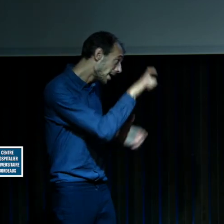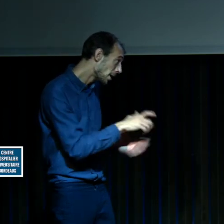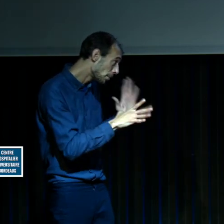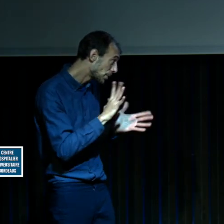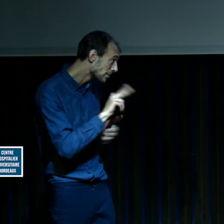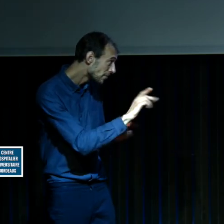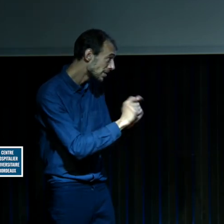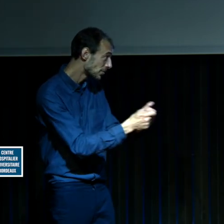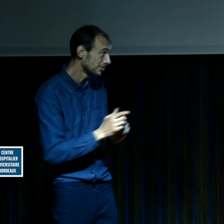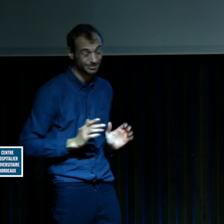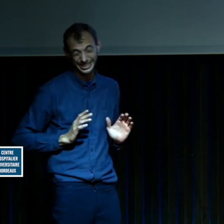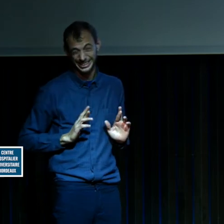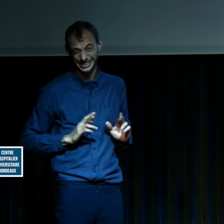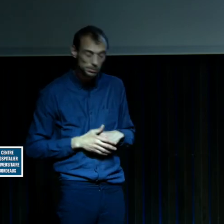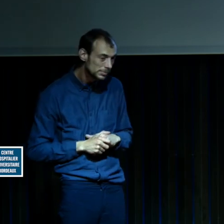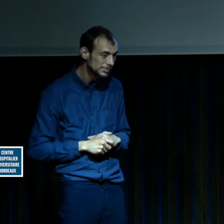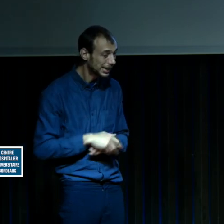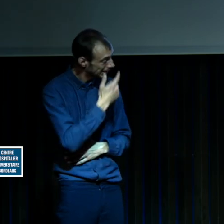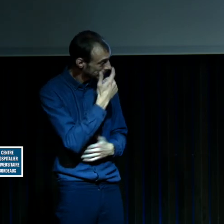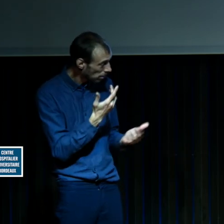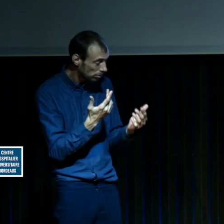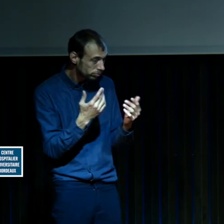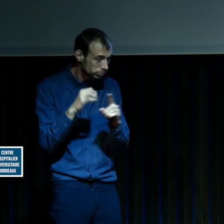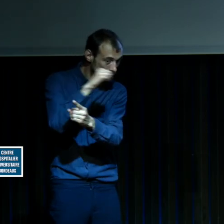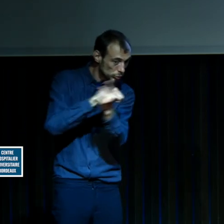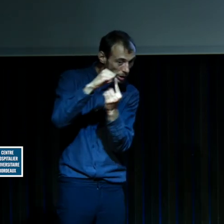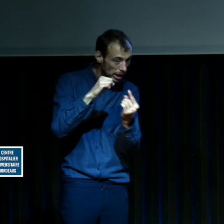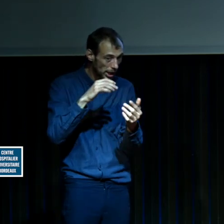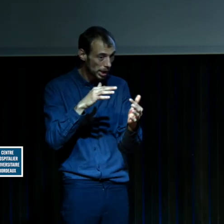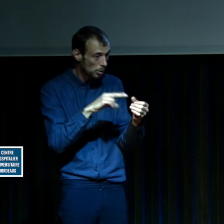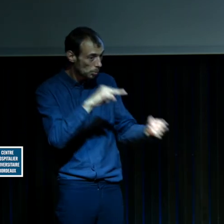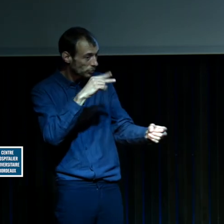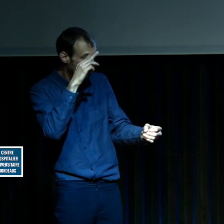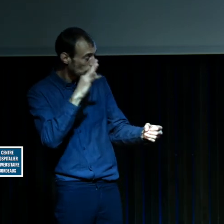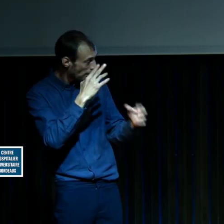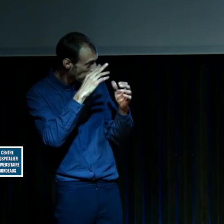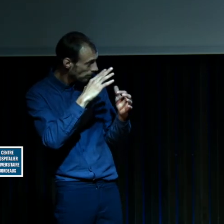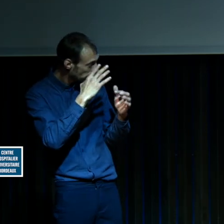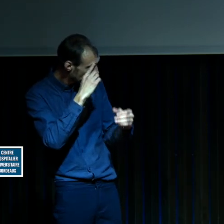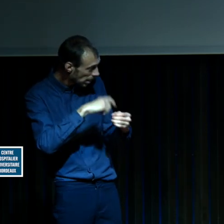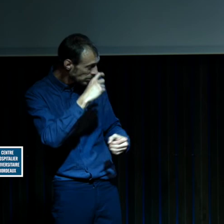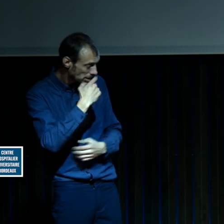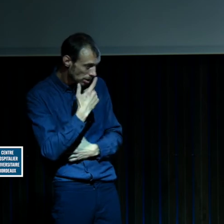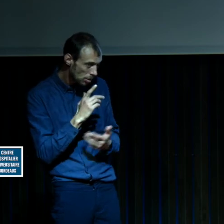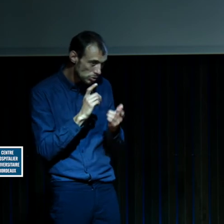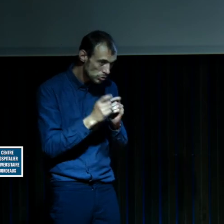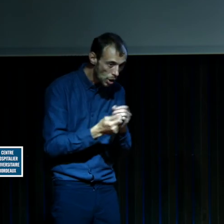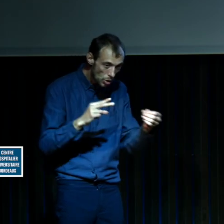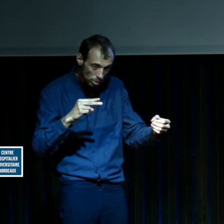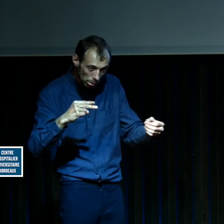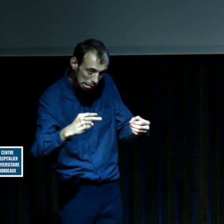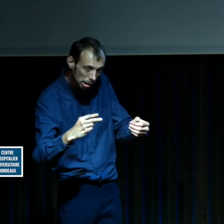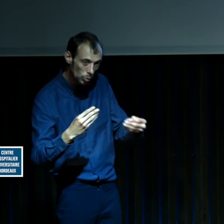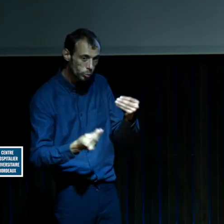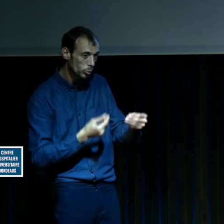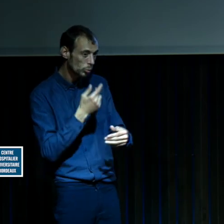maintenant. Vous pensez que le regard change un petit peu, justement, est en train de changer, ou c'est très, très, très,